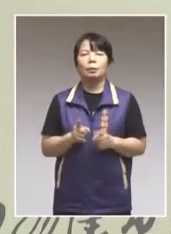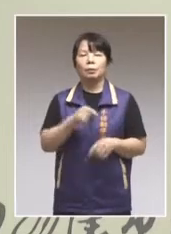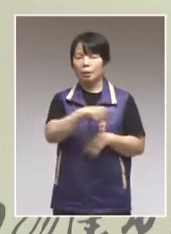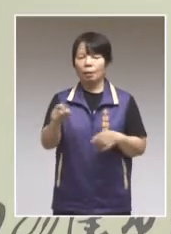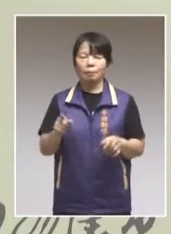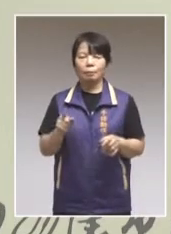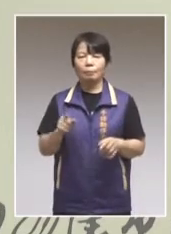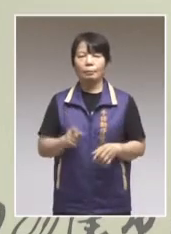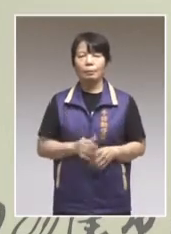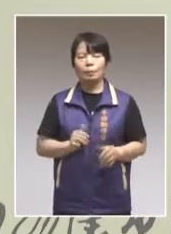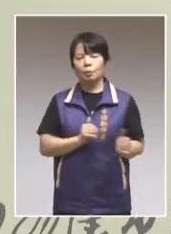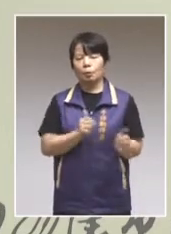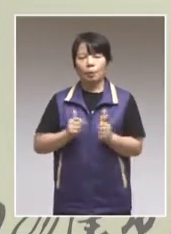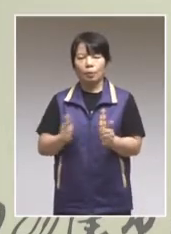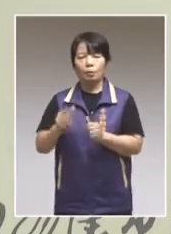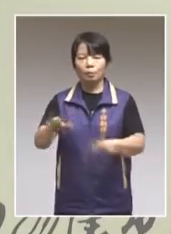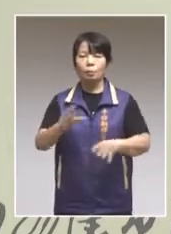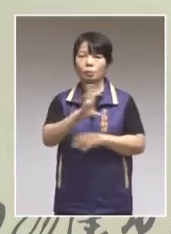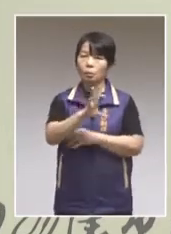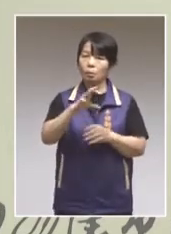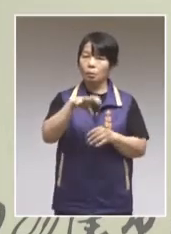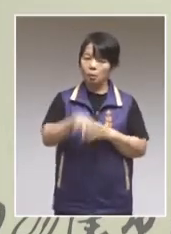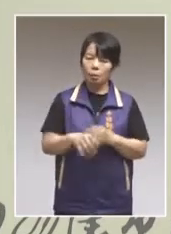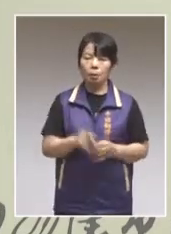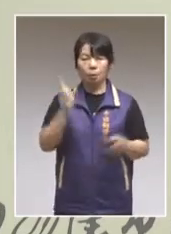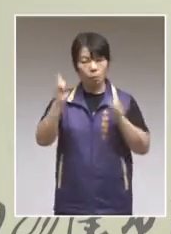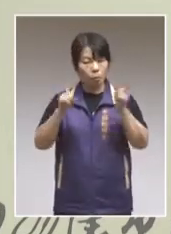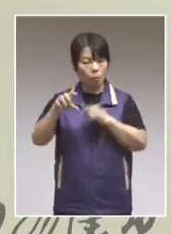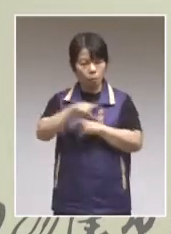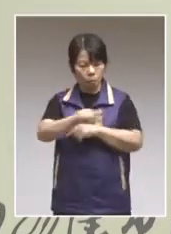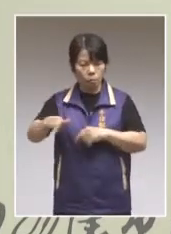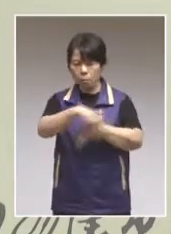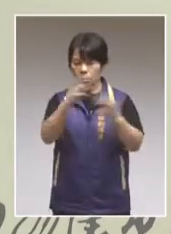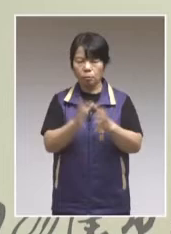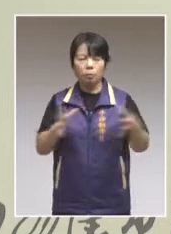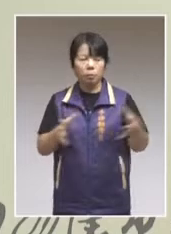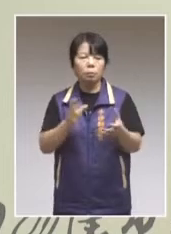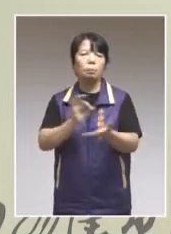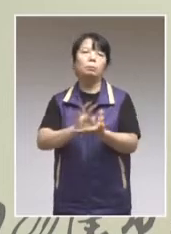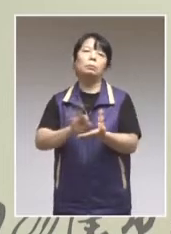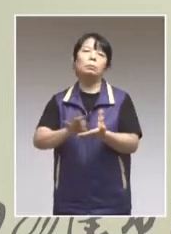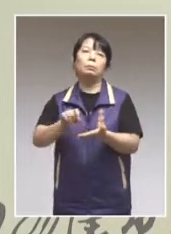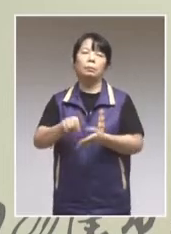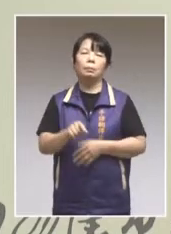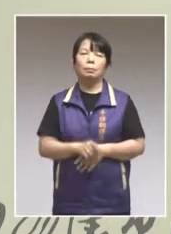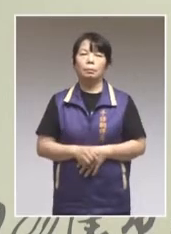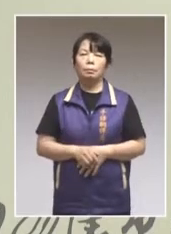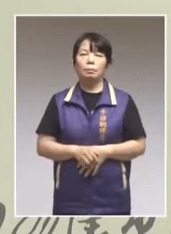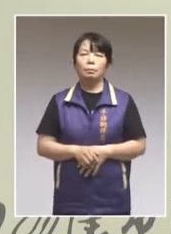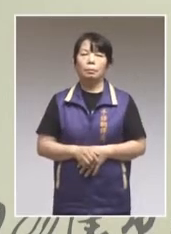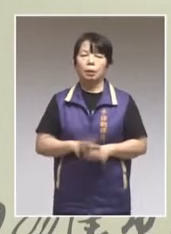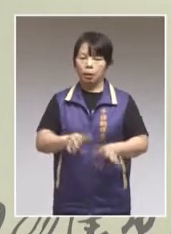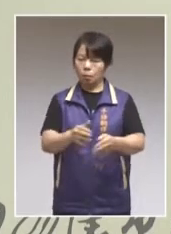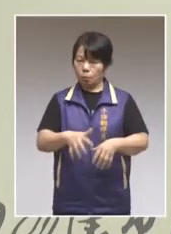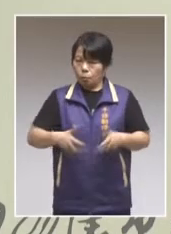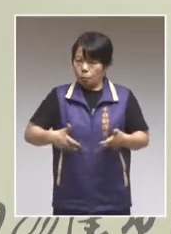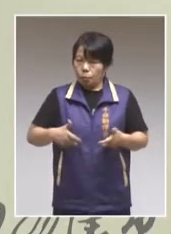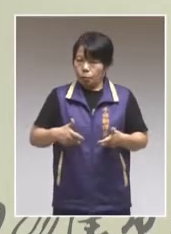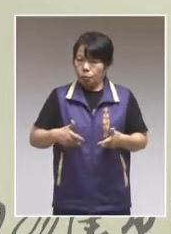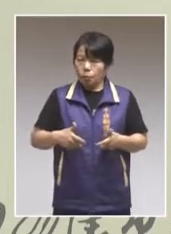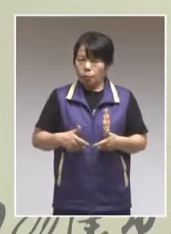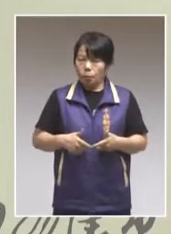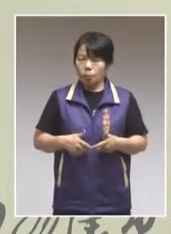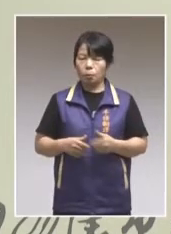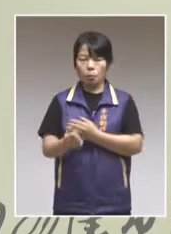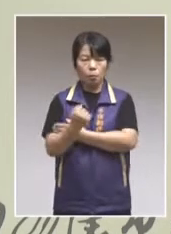上厕所或者是邮局，大概都是共用所以这个部分我们会比较。积极的来